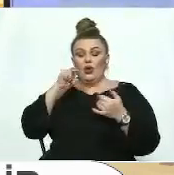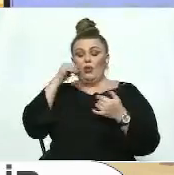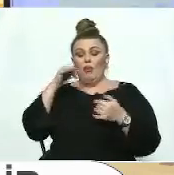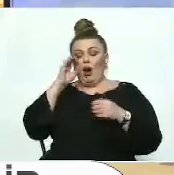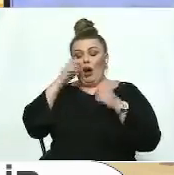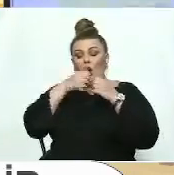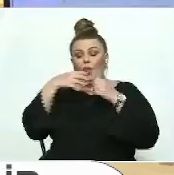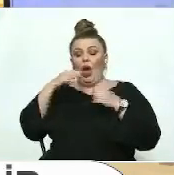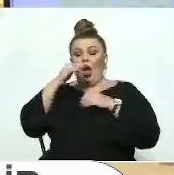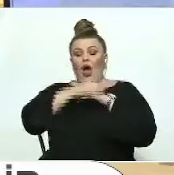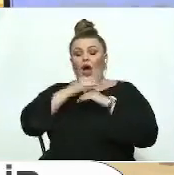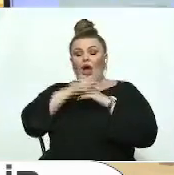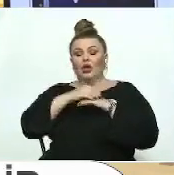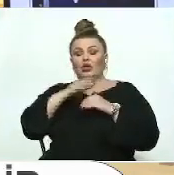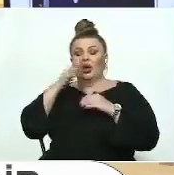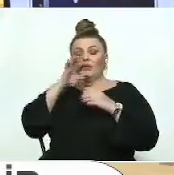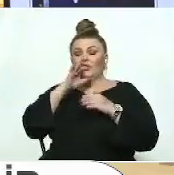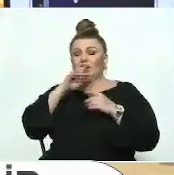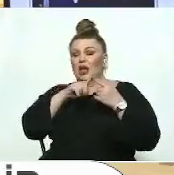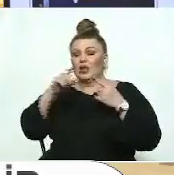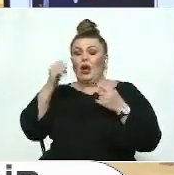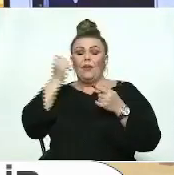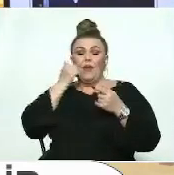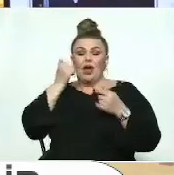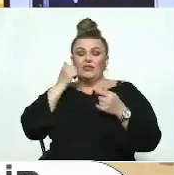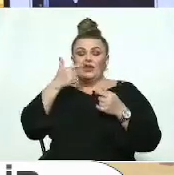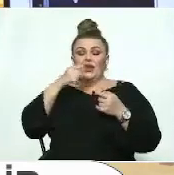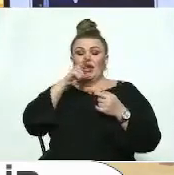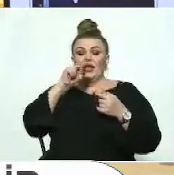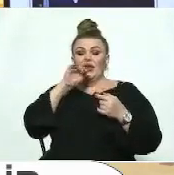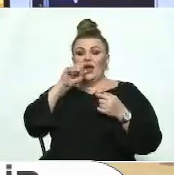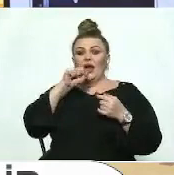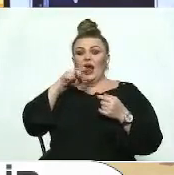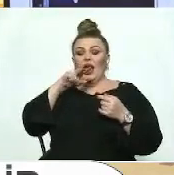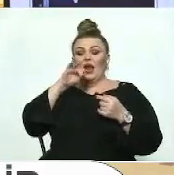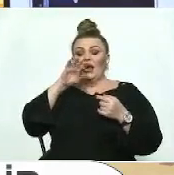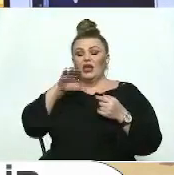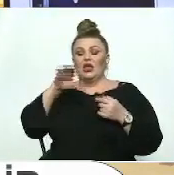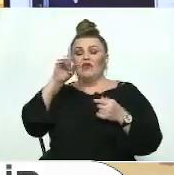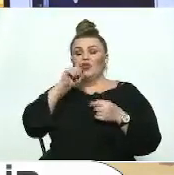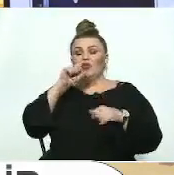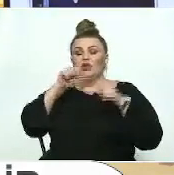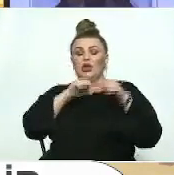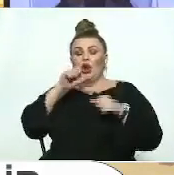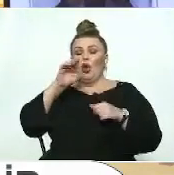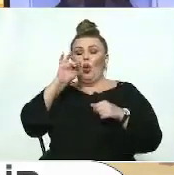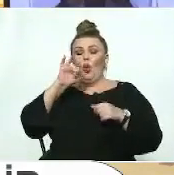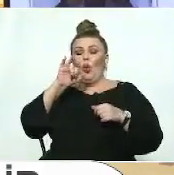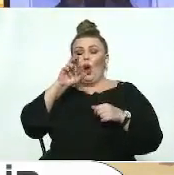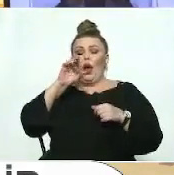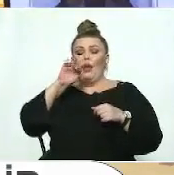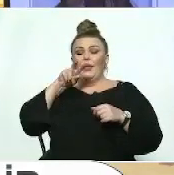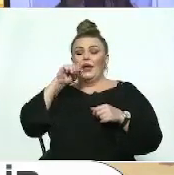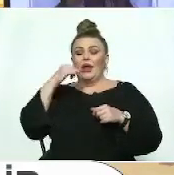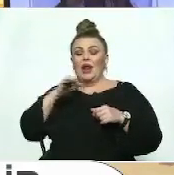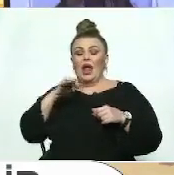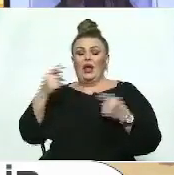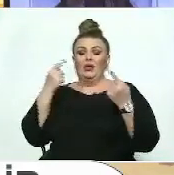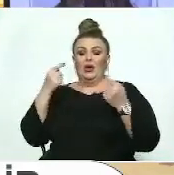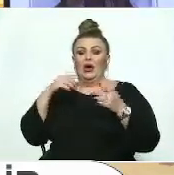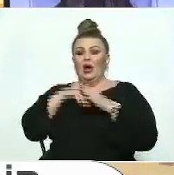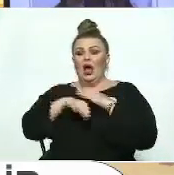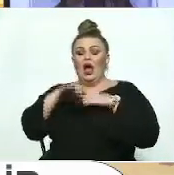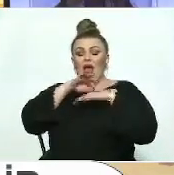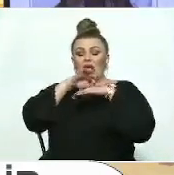15-i axşam saatlarında isə Moskvada Heydər Əliyevin 100 illik yubileyi ilə əlaqədar təntənəli qəbul